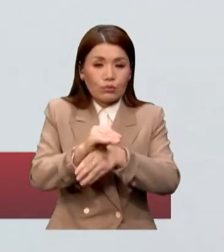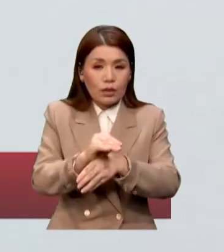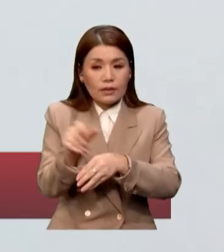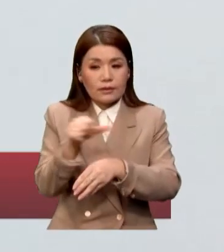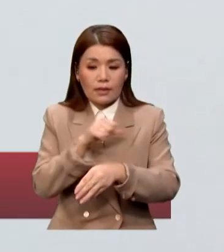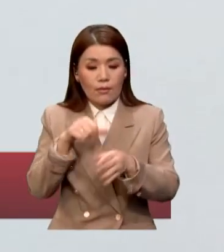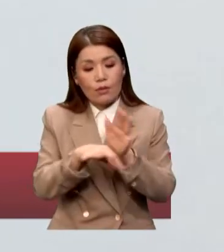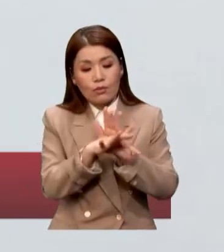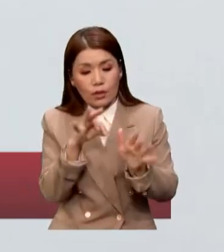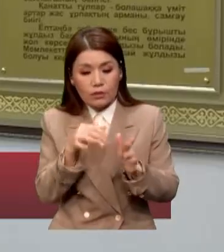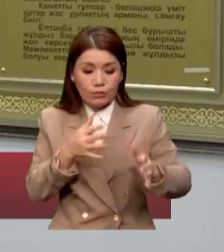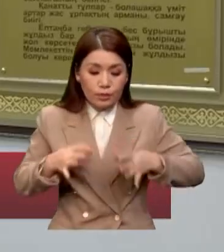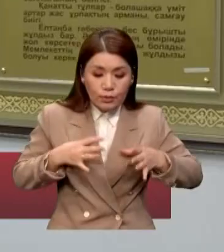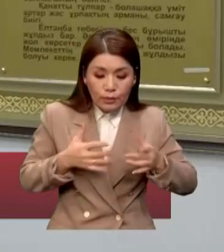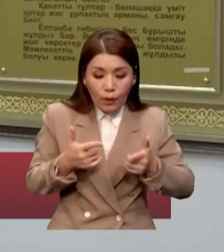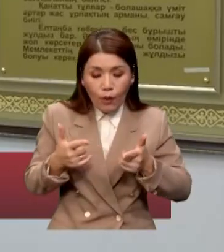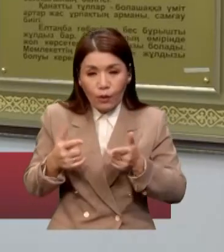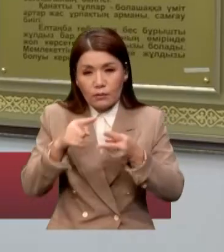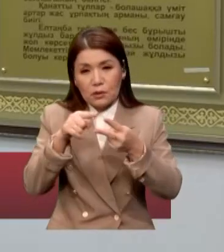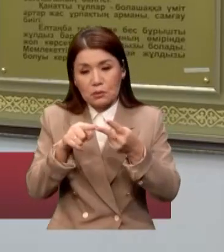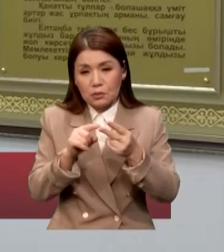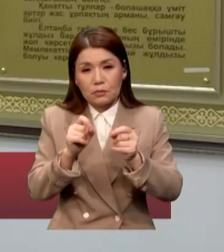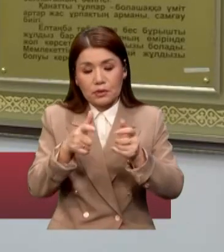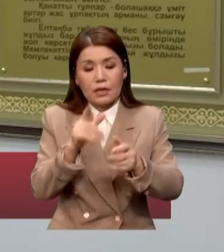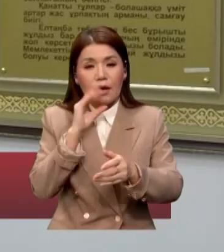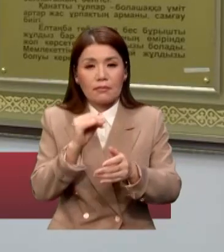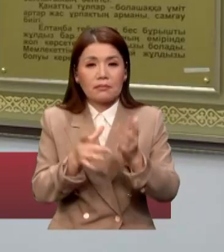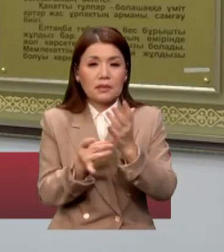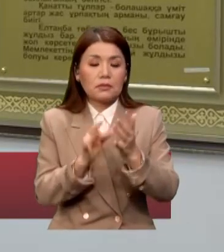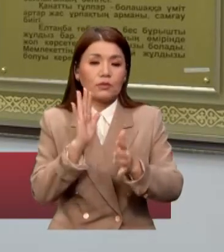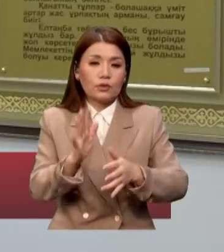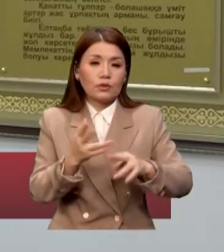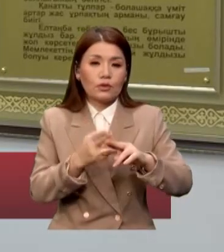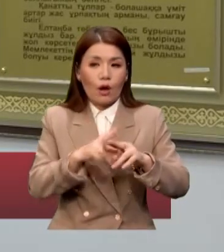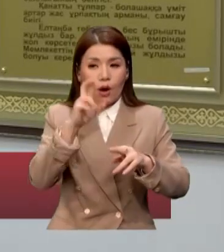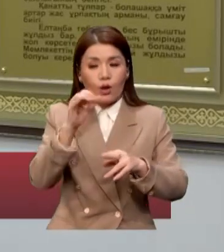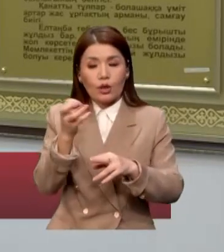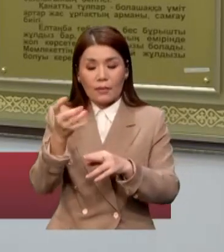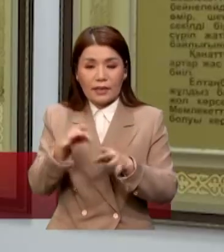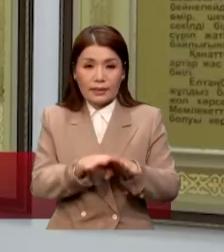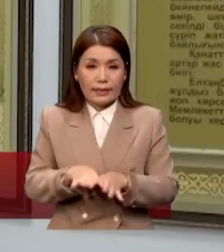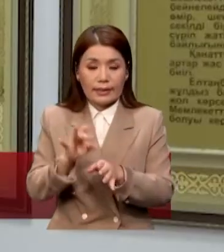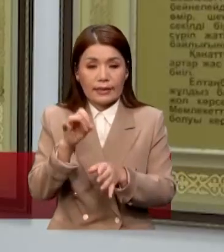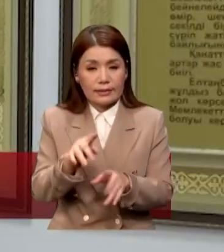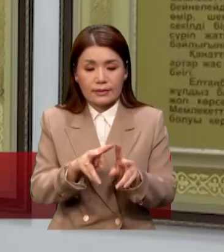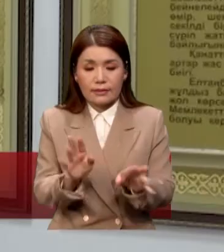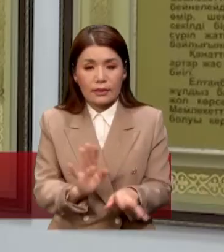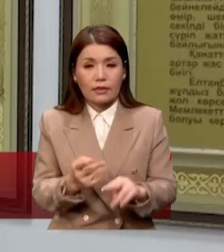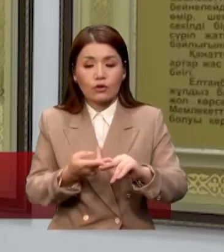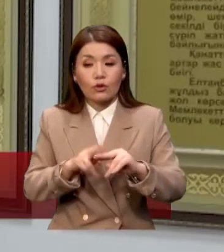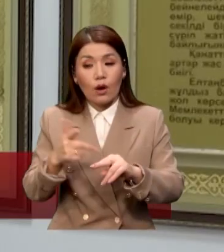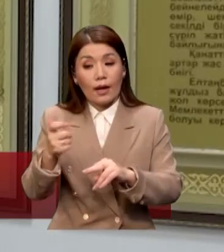таңдау мамандығы бойынша дайындалып, 2 пәнді ғана тапсырады. 5 пән емес, ұлттық бірыңғай тест сияқты. Ол грантпен